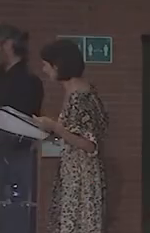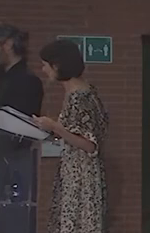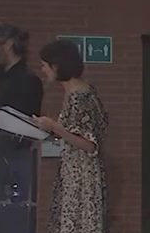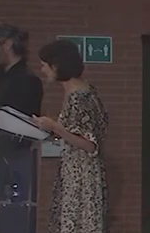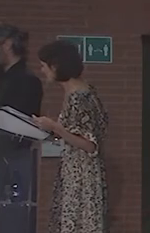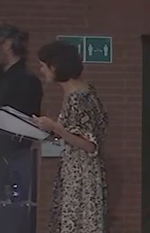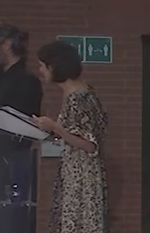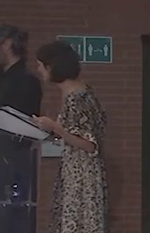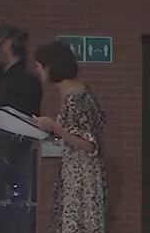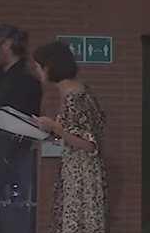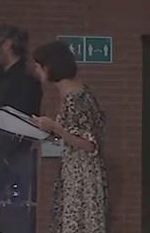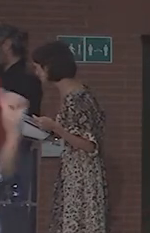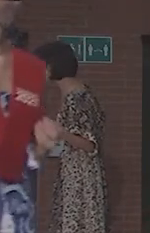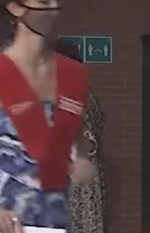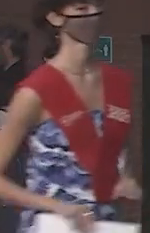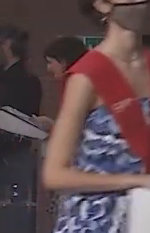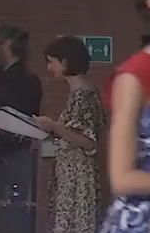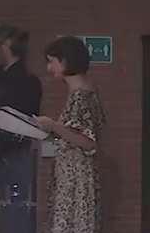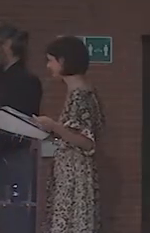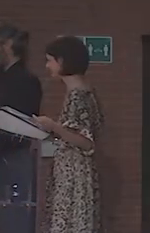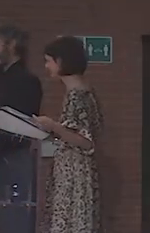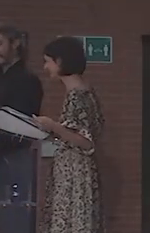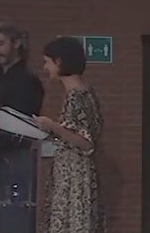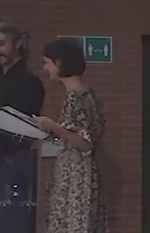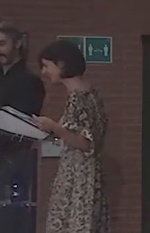Lilia Volkov Xucurov.